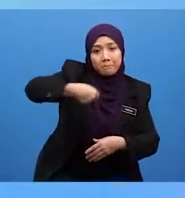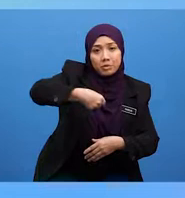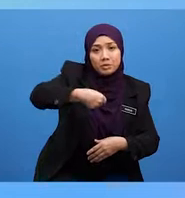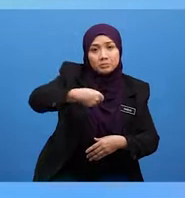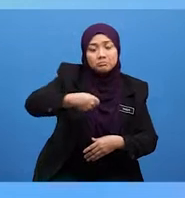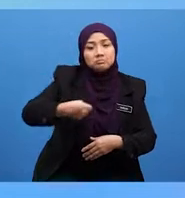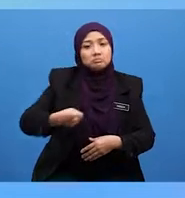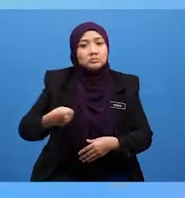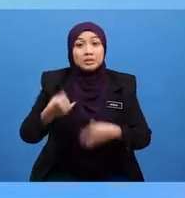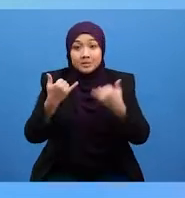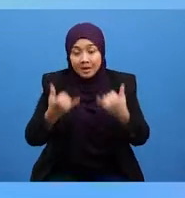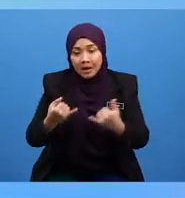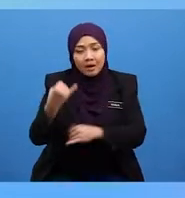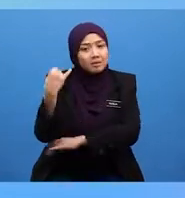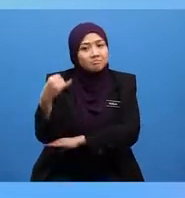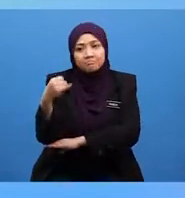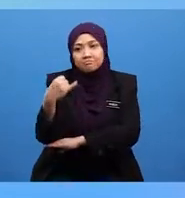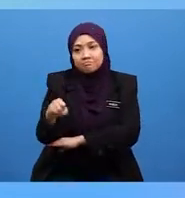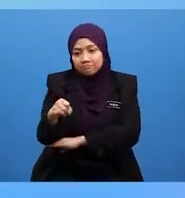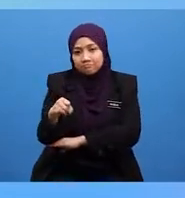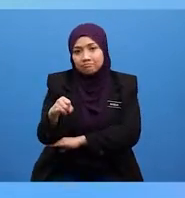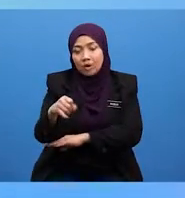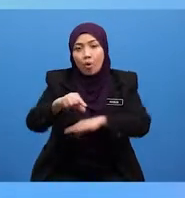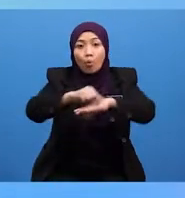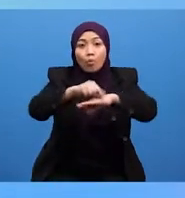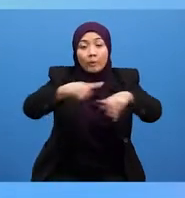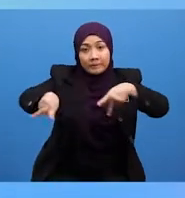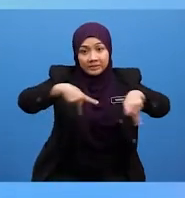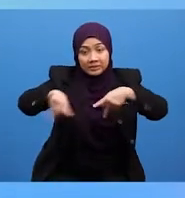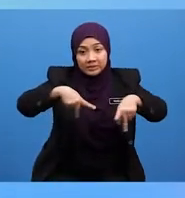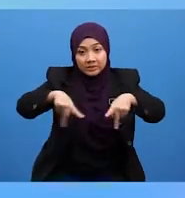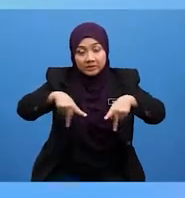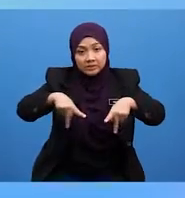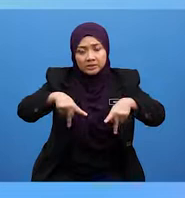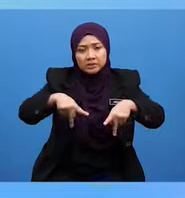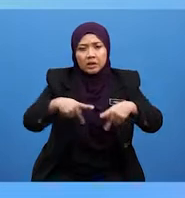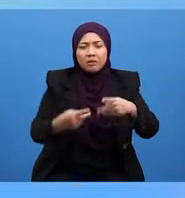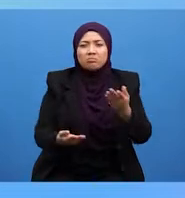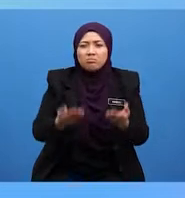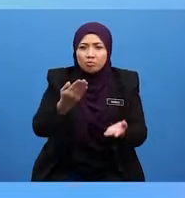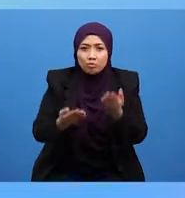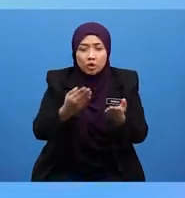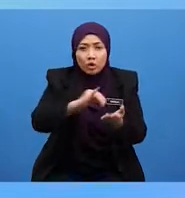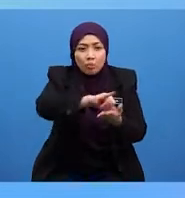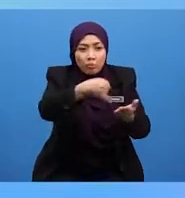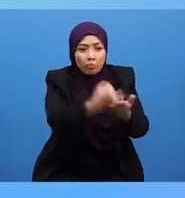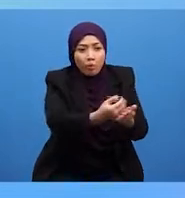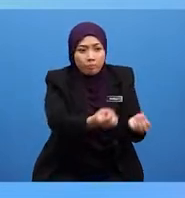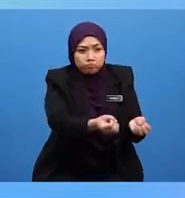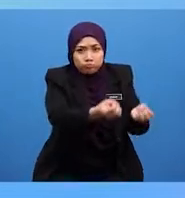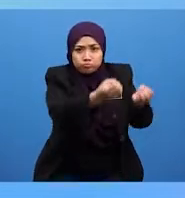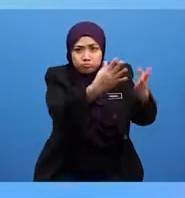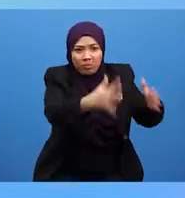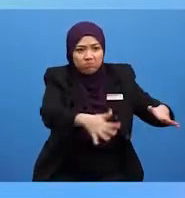ini akan dapat mengurangkan jumlah sampah di tapak pelupusan, mengurangkan jumlah sampah